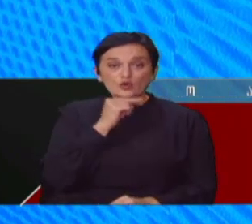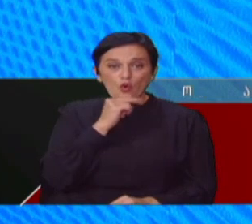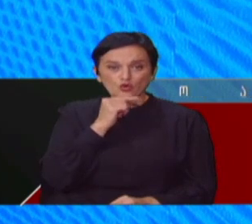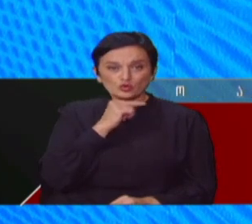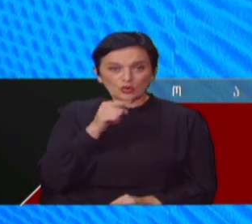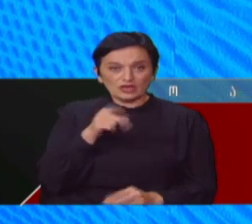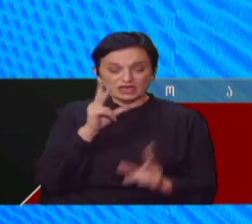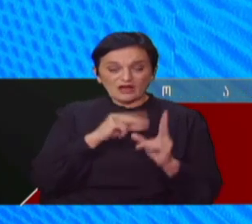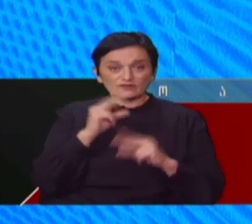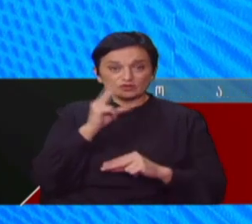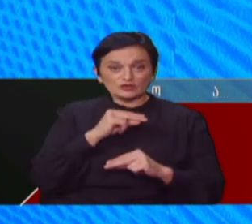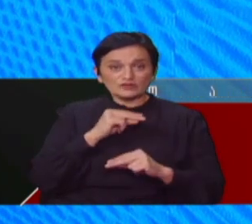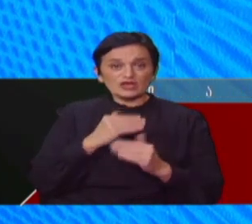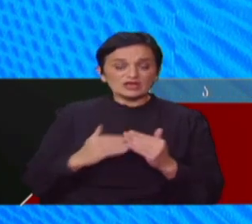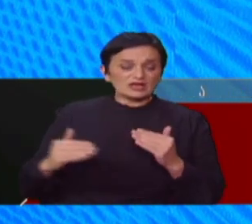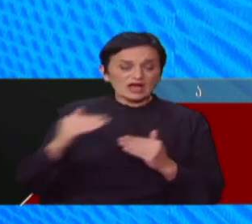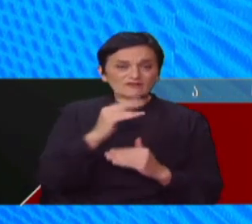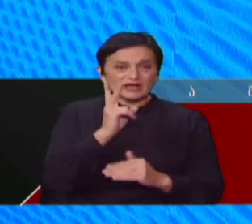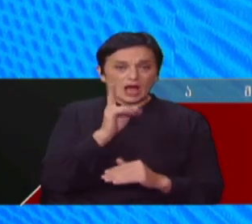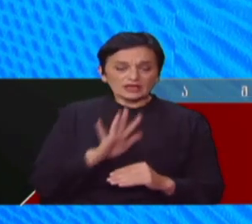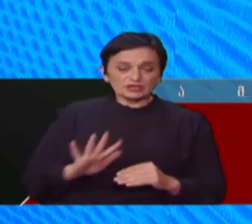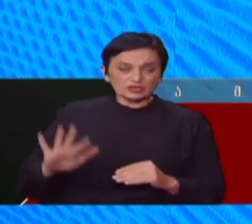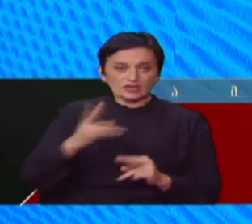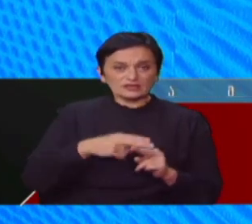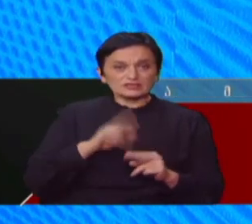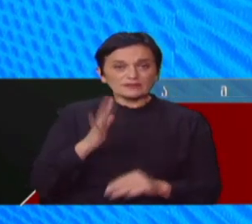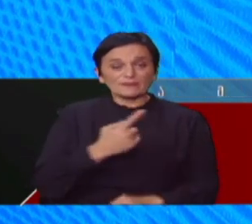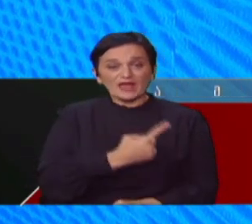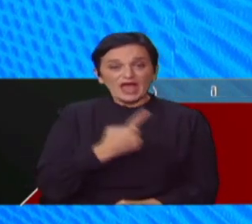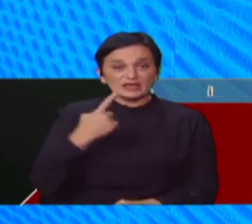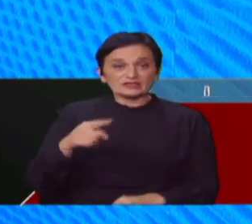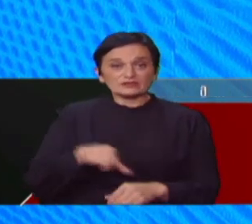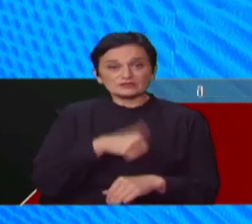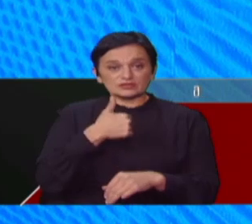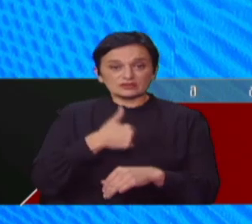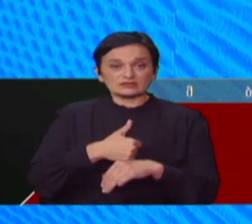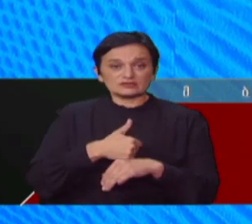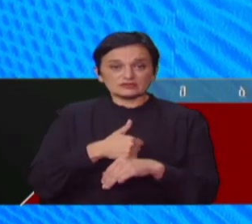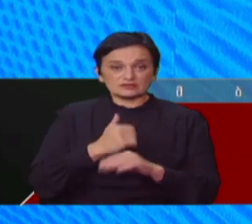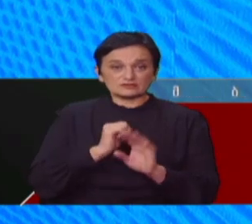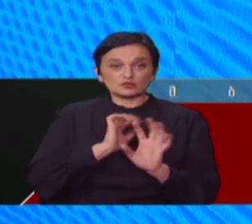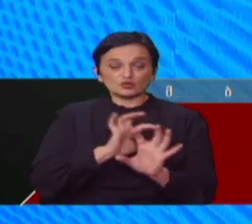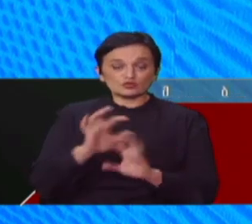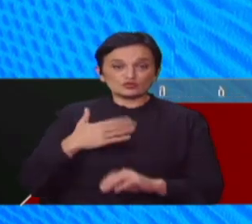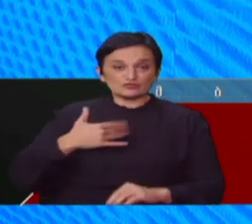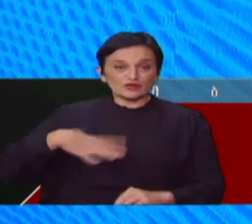უნარის გათვალისწინებით გავასწრებთ ყველა კანდიდატ ქვეყანას და ეს გახდება ერთ-ერთი მთავარი საფუძველი, რაც უზრუნველყოფს